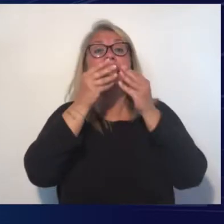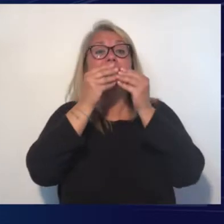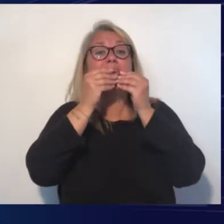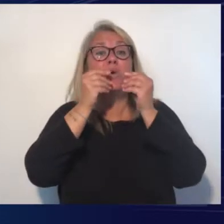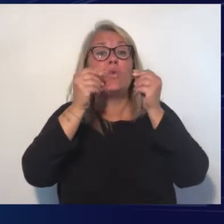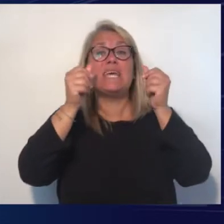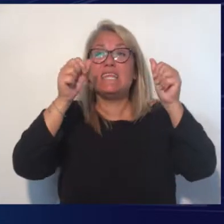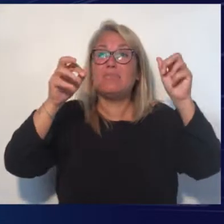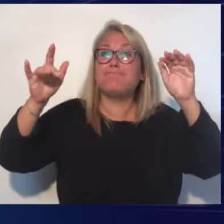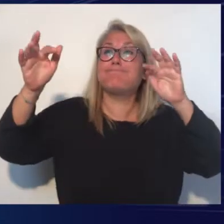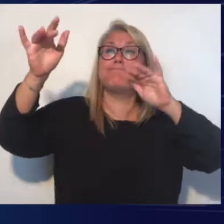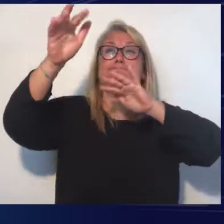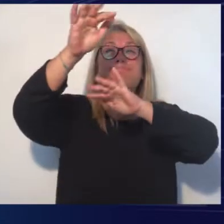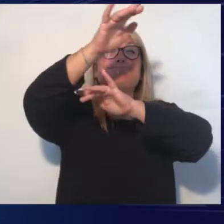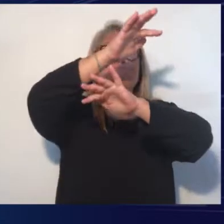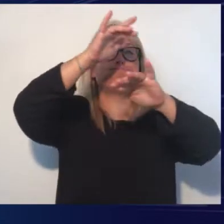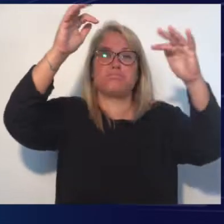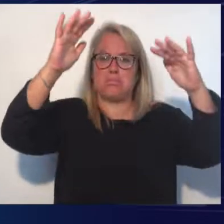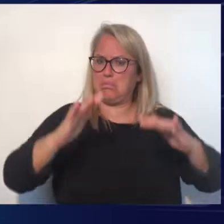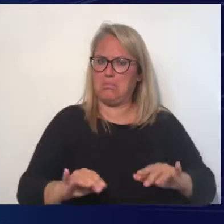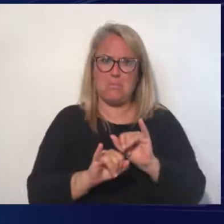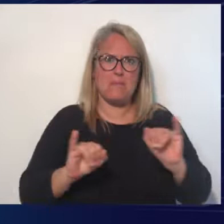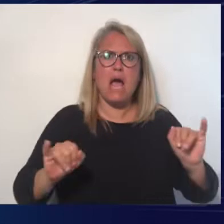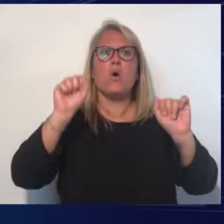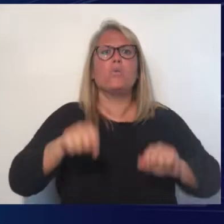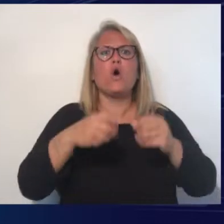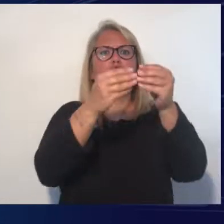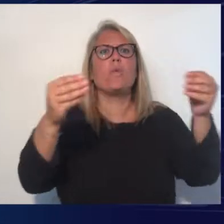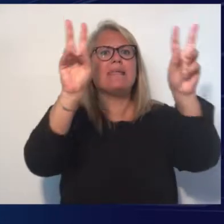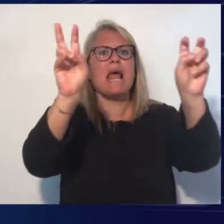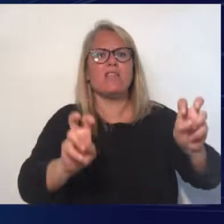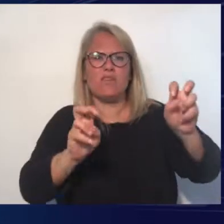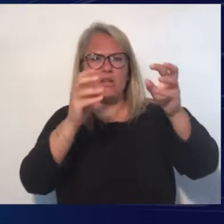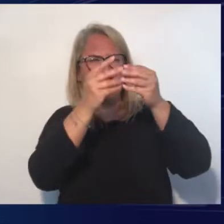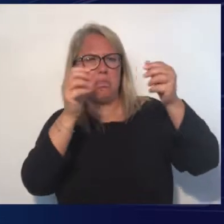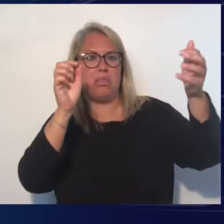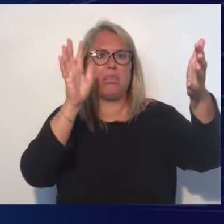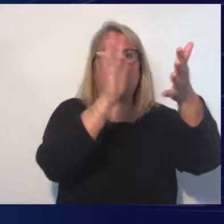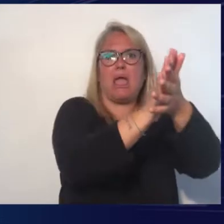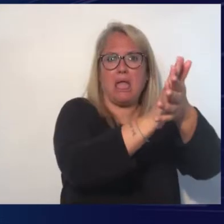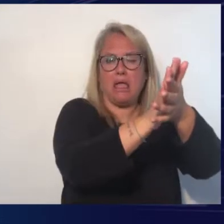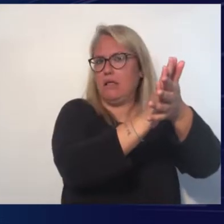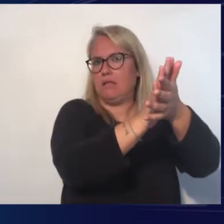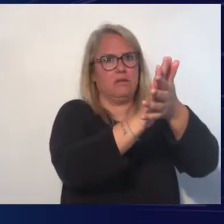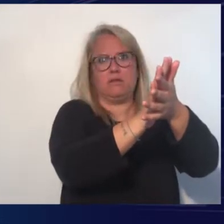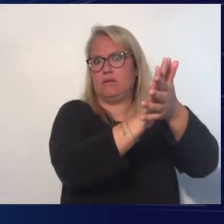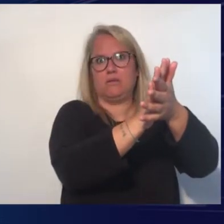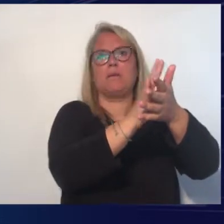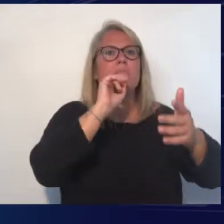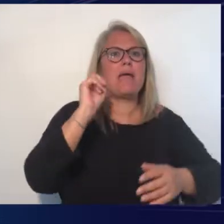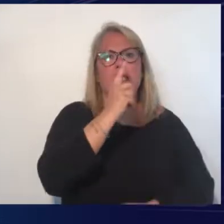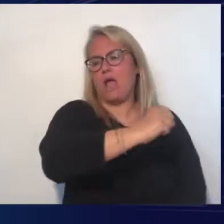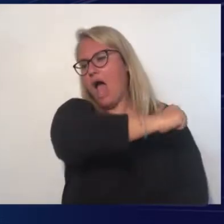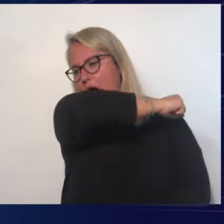rimangono sospesi in aria e potrebbero attaccarsi all'apparecchiatura elettronica di cui sono tappezzati tutte le pareti della stazione